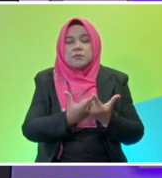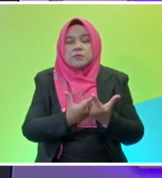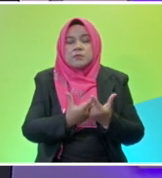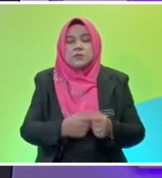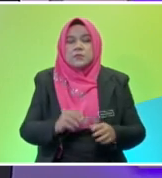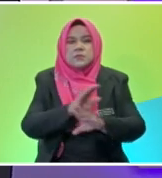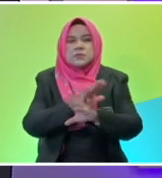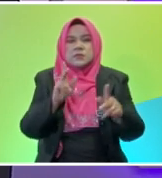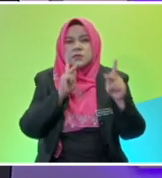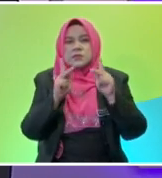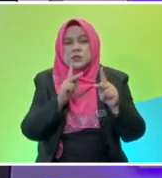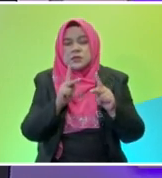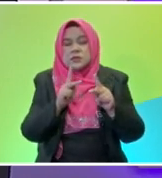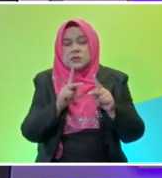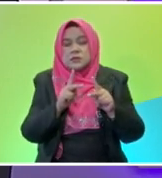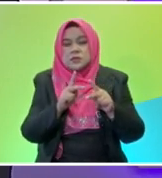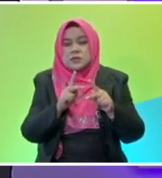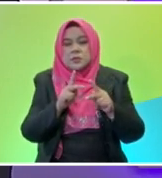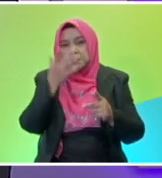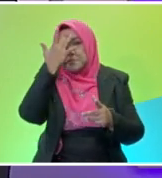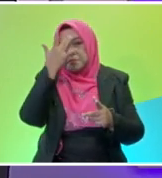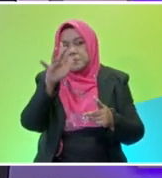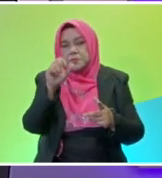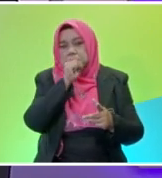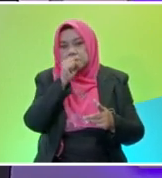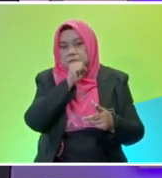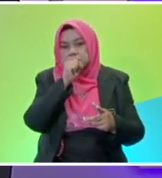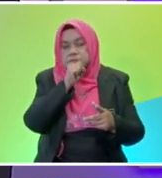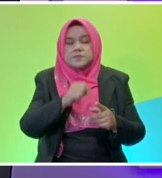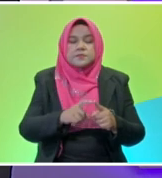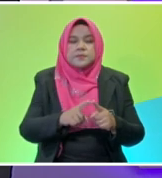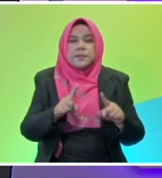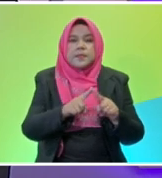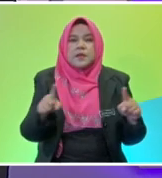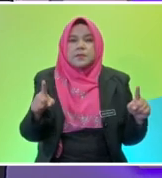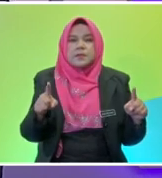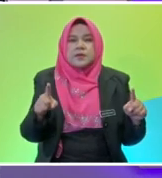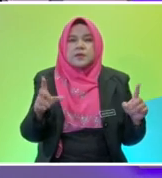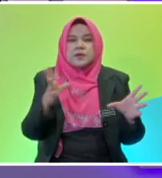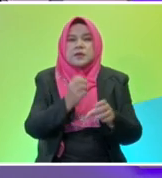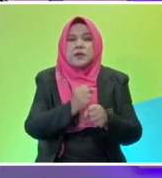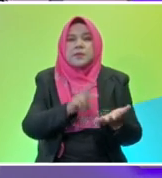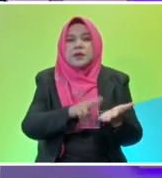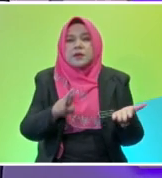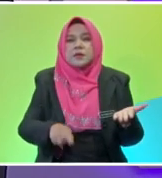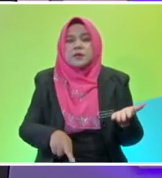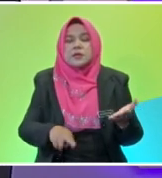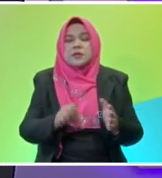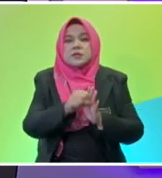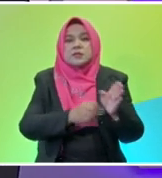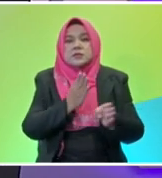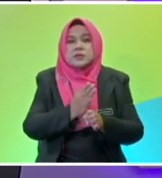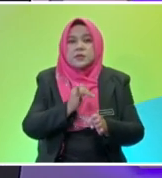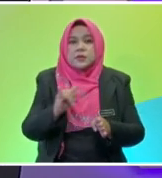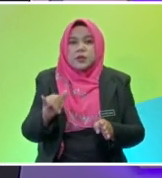Kenapa anak saya ini pandai dipandang nyanyian dia boleh menyanyi tapi kenapa dia dapat rendah Sebenarnya dia